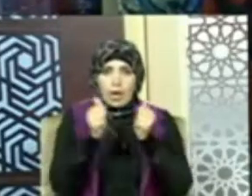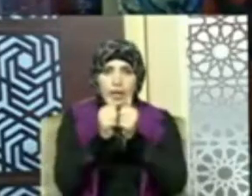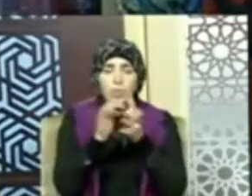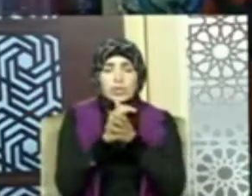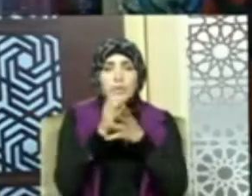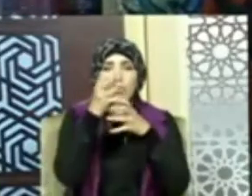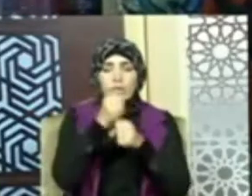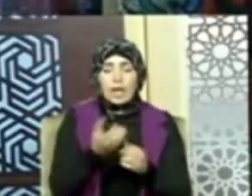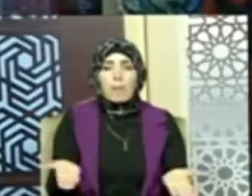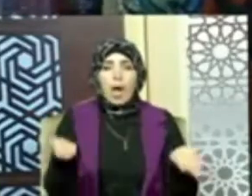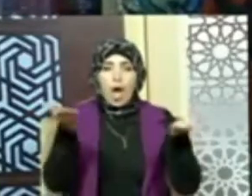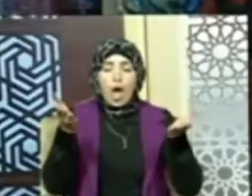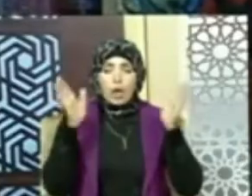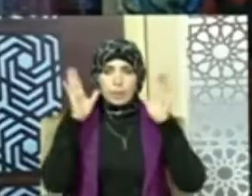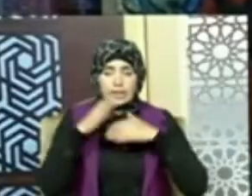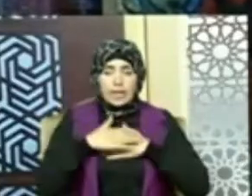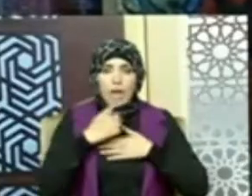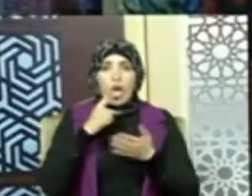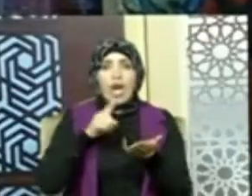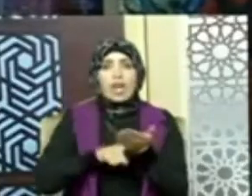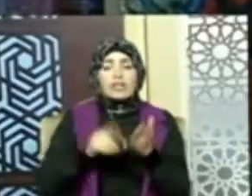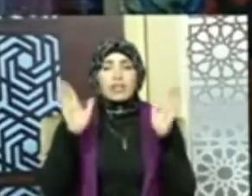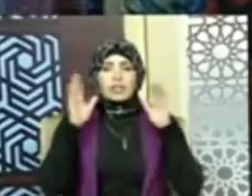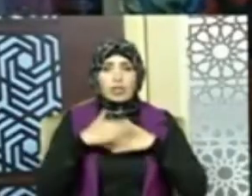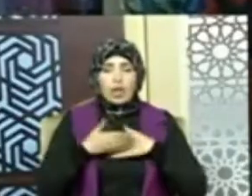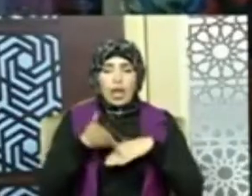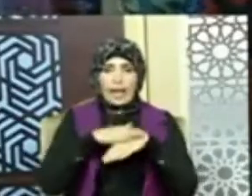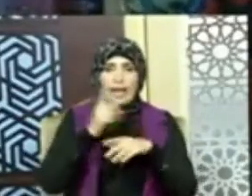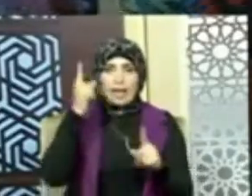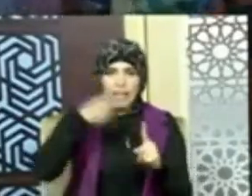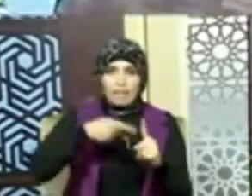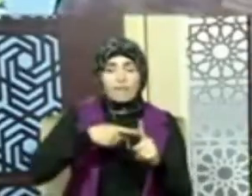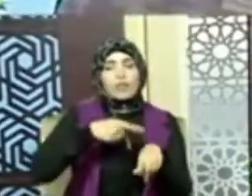ويا عبد الله أقم الصلاة، إن الصلاة كانت على المؤمنين كتابا موقوتا.